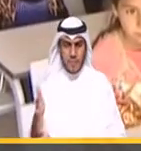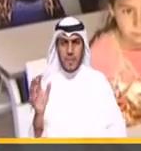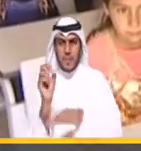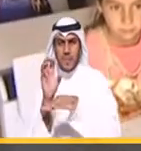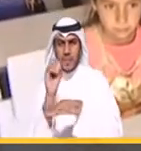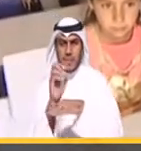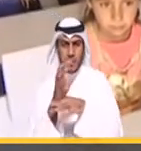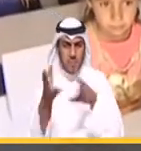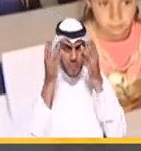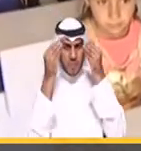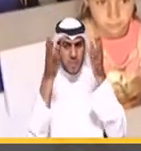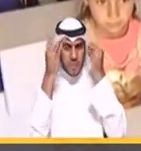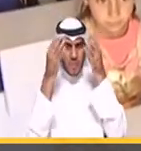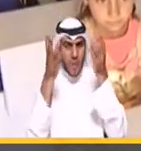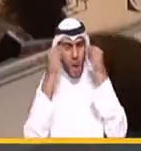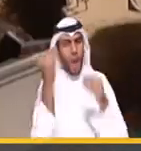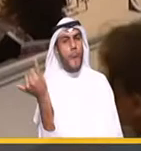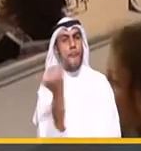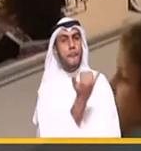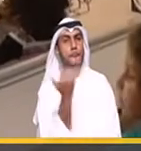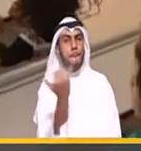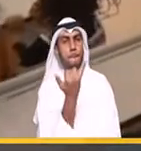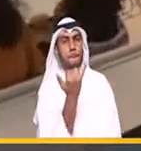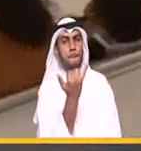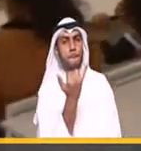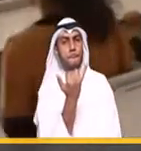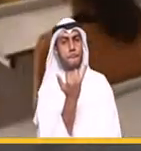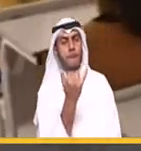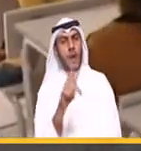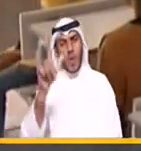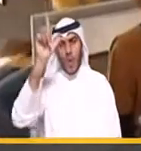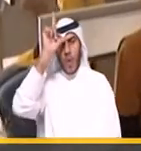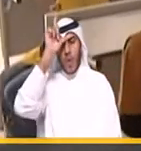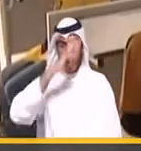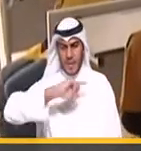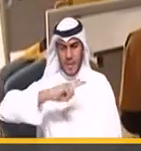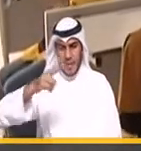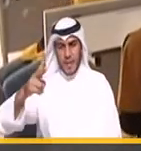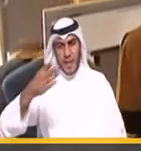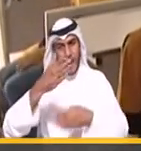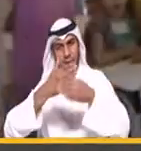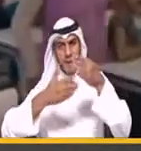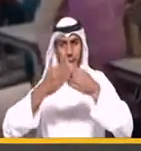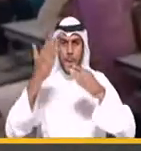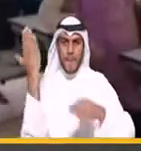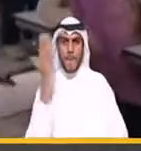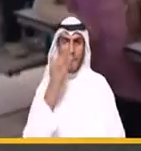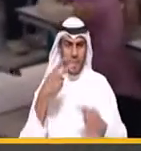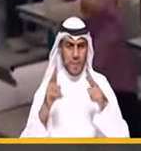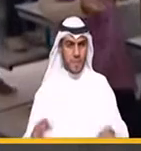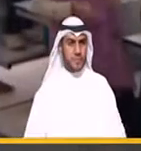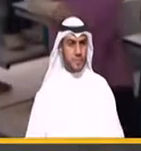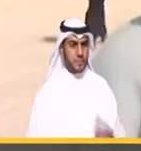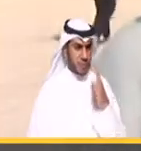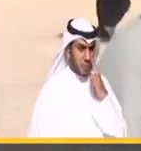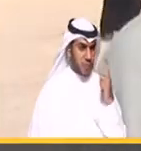مشاريع التربيه والتعليم في مدارس المدن الاردنيه تجاه اللاجئين السوريين امير دوله